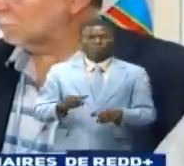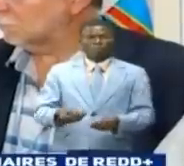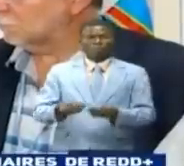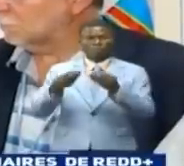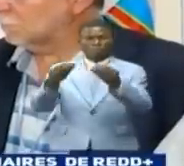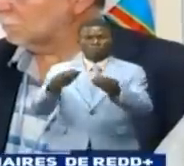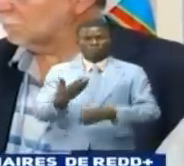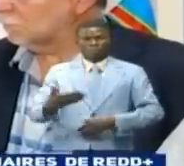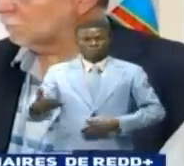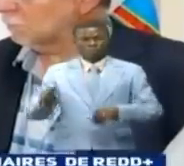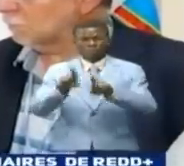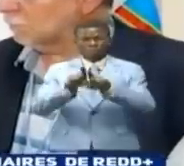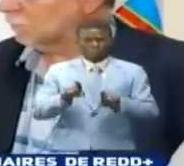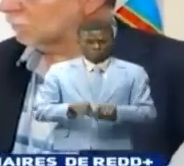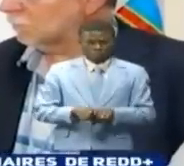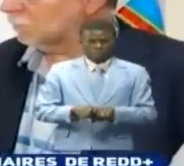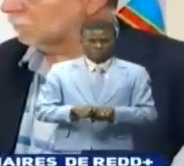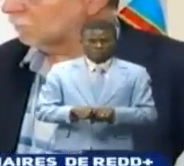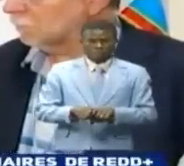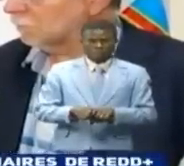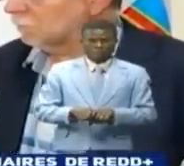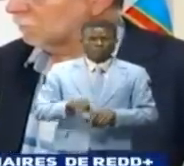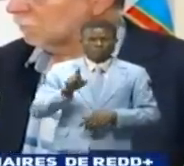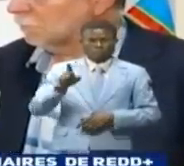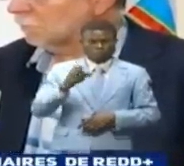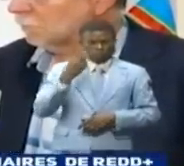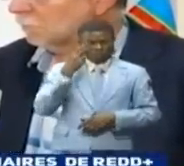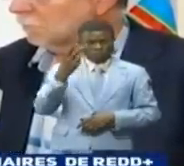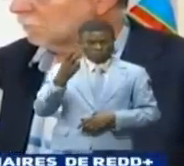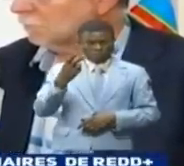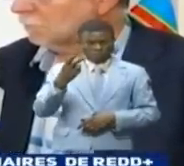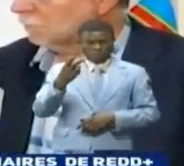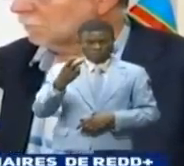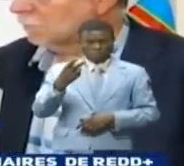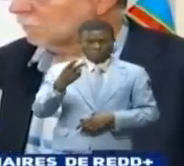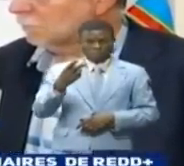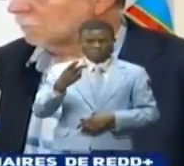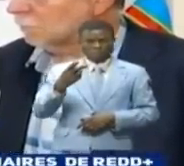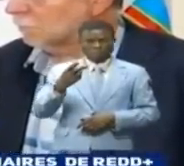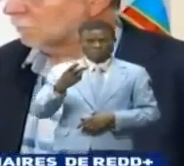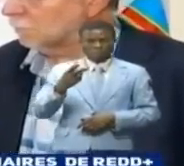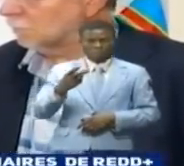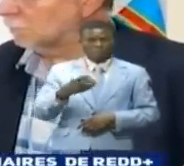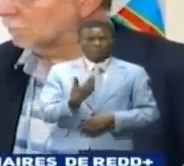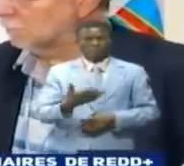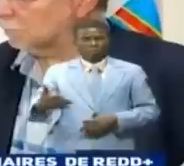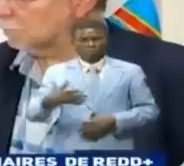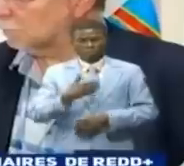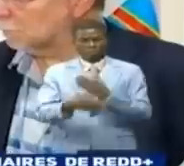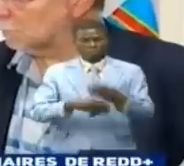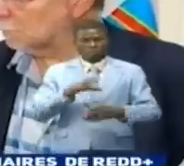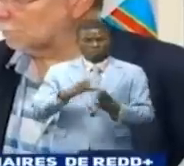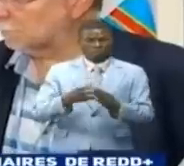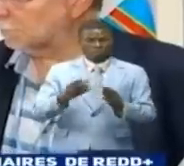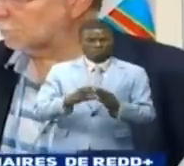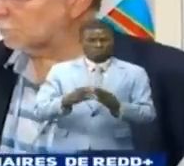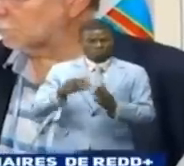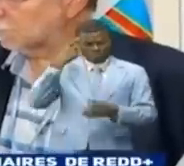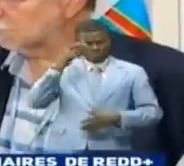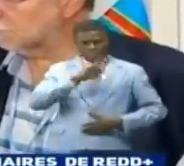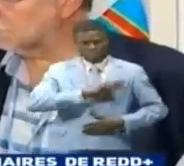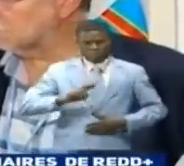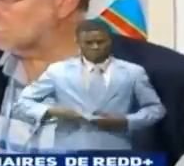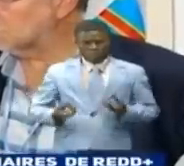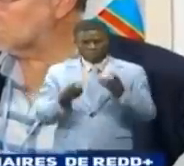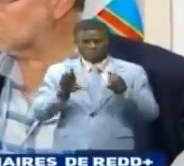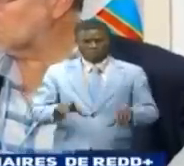carbone et aussi qui regarde les ventes que nous avons effectuées pour le compte de la République. Et nous